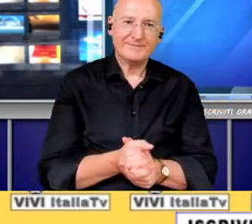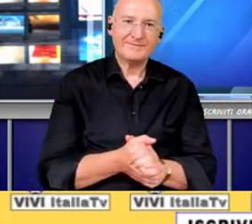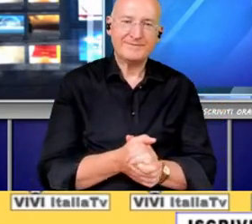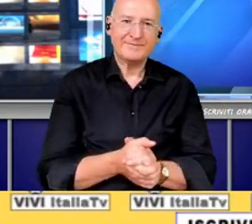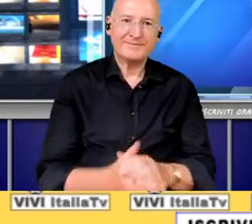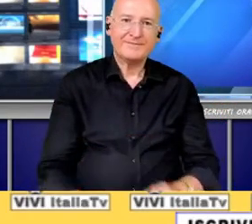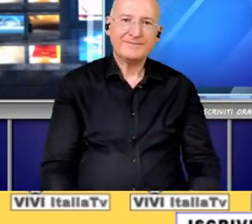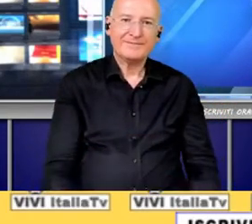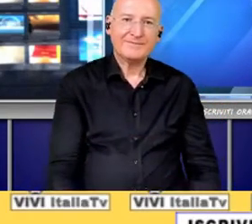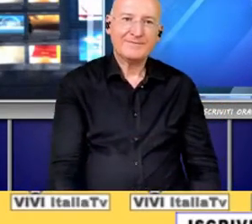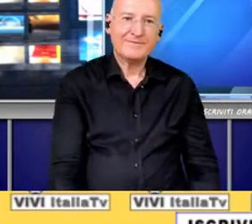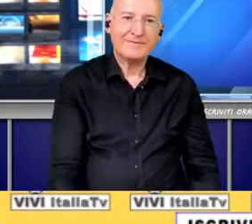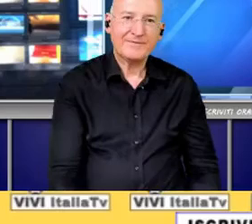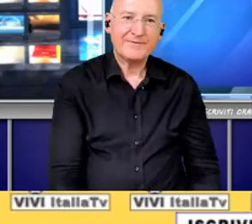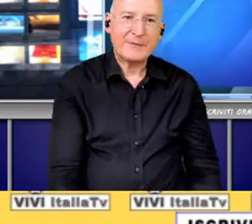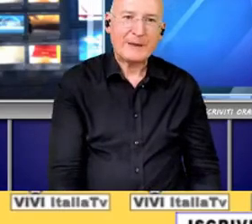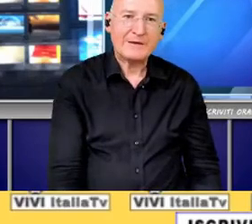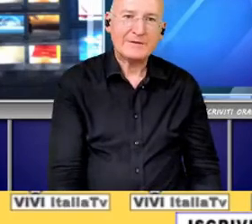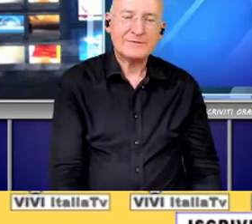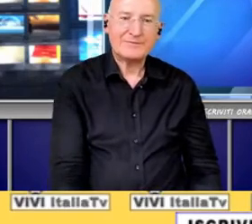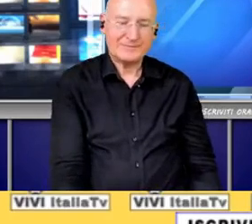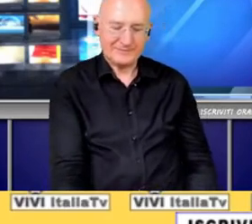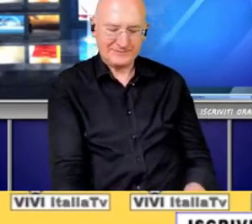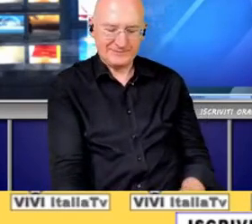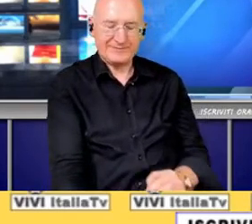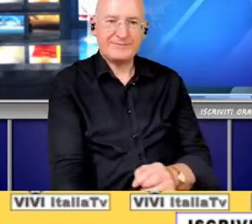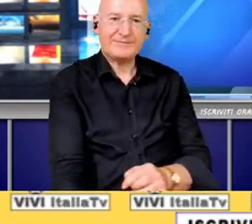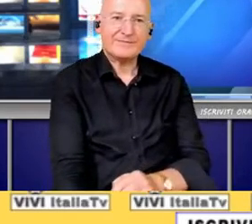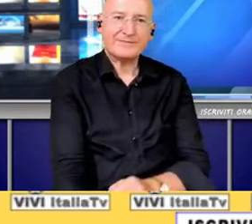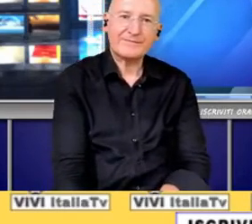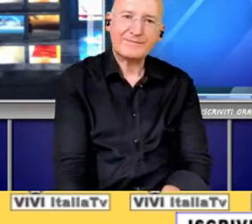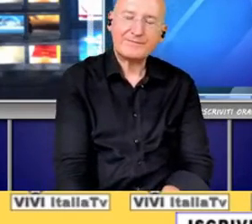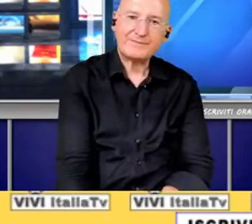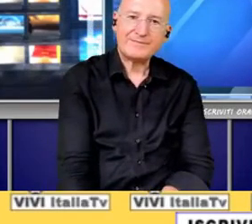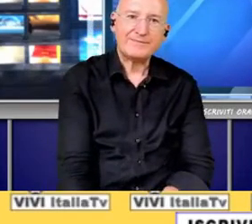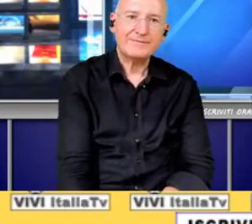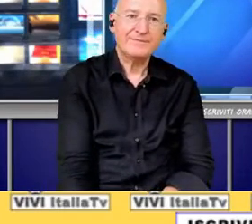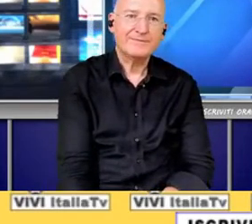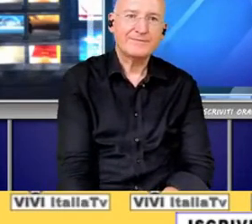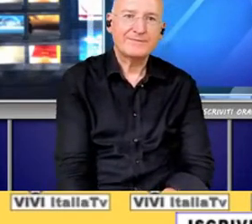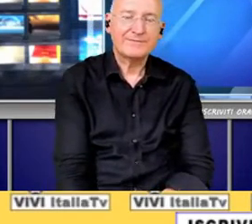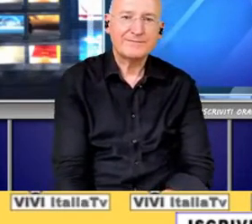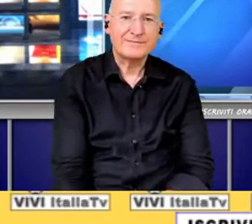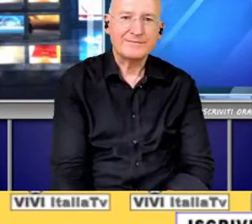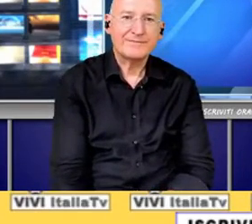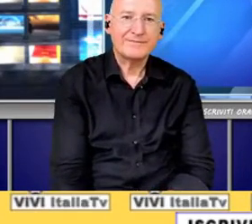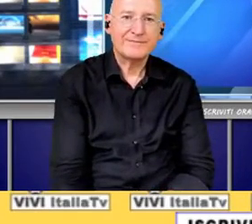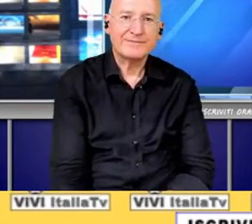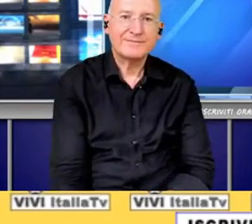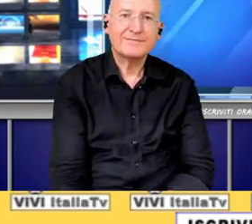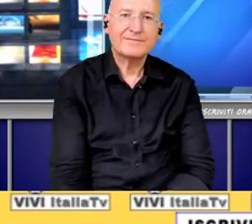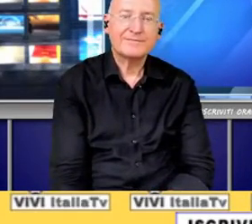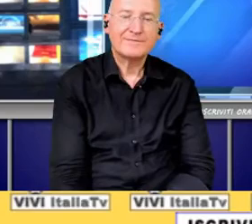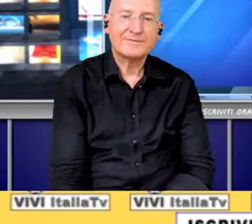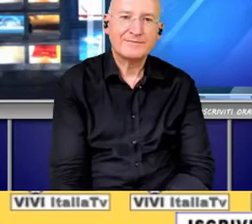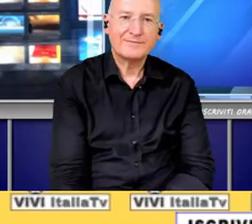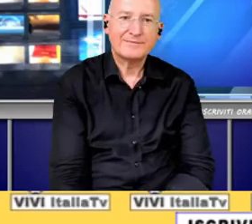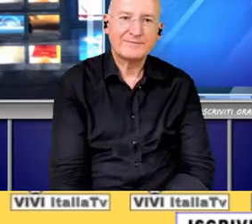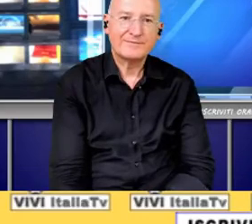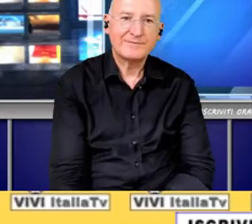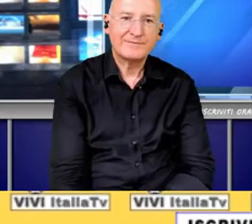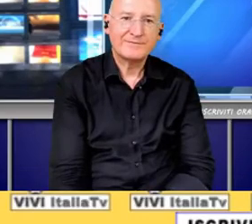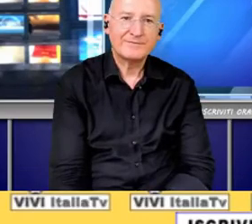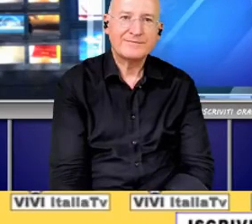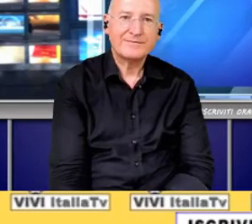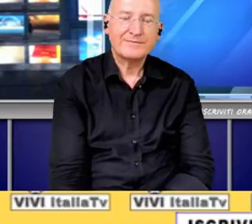difficoltà, soprattutto in Italia. Però credo comunque che ci sia sempre l'entusiasmo dei ricercatori.